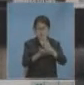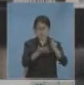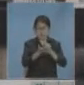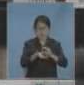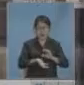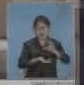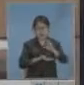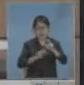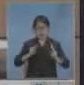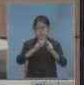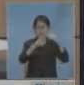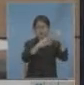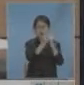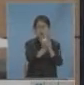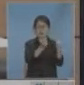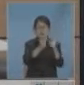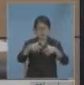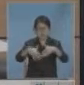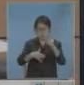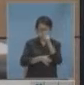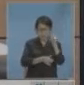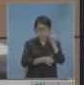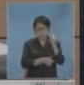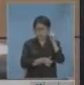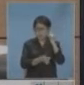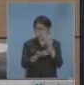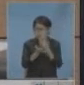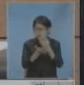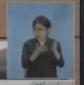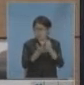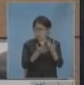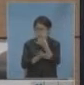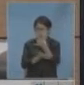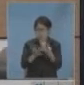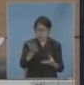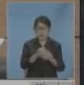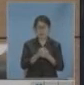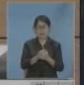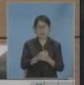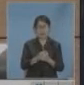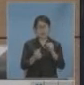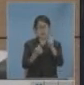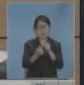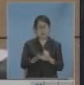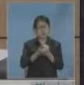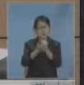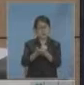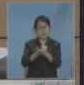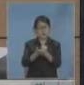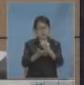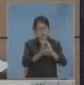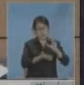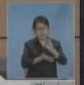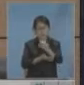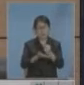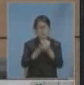ชาชนมีความสงสัยในเรื่องของการใช้จ่ายเงินงบประมาณโดยเฉพาะเงินที่ไปช่วยคนยากคนจน